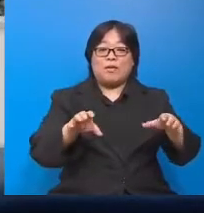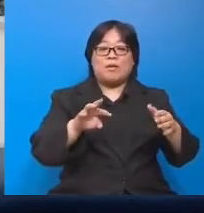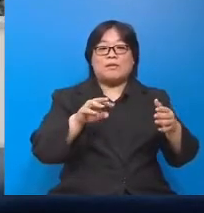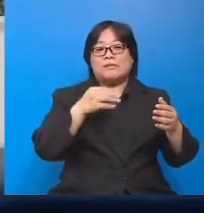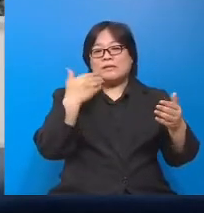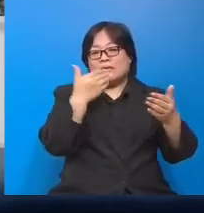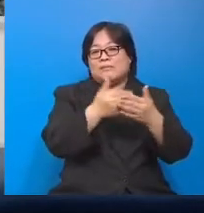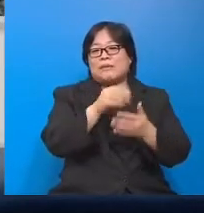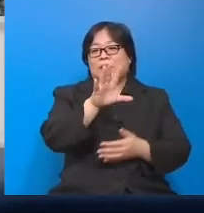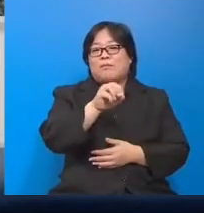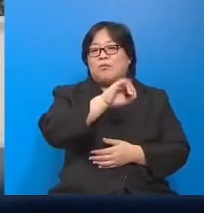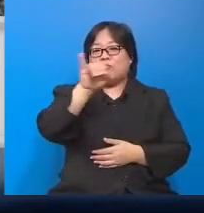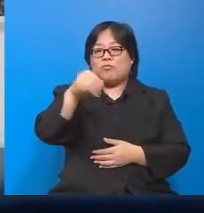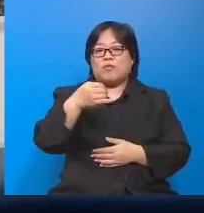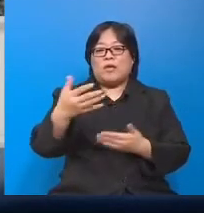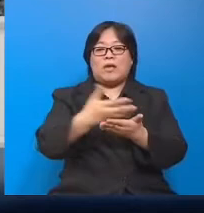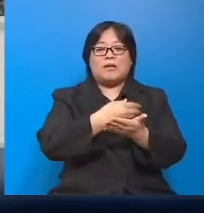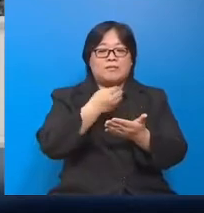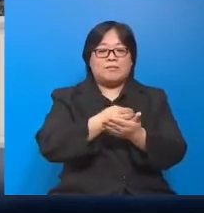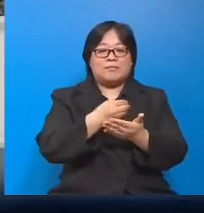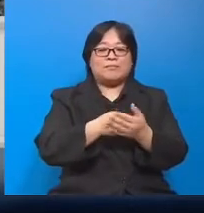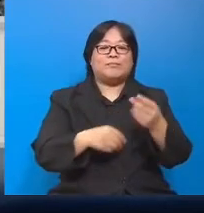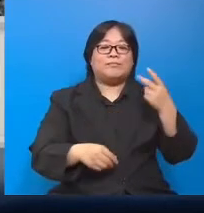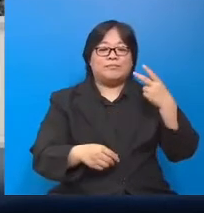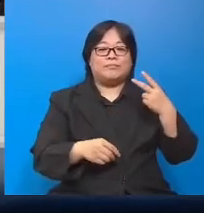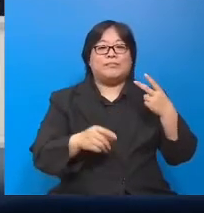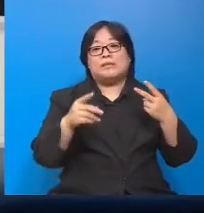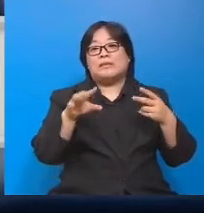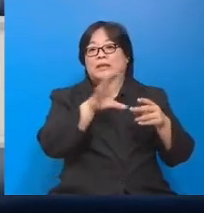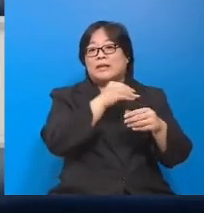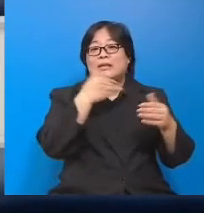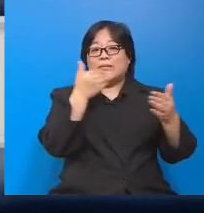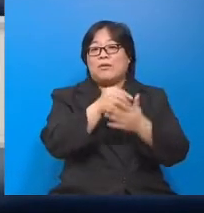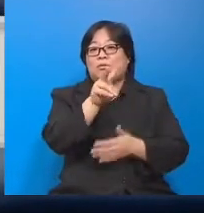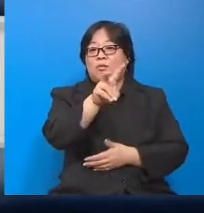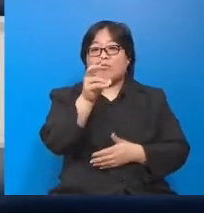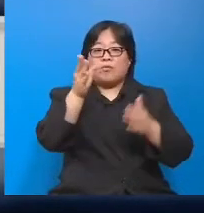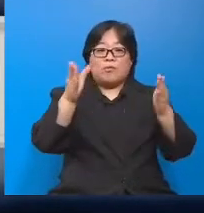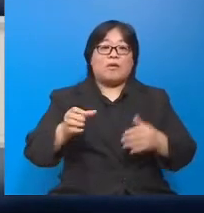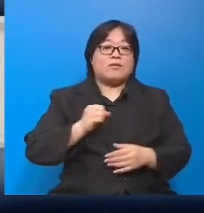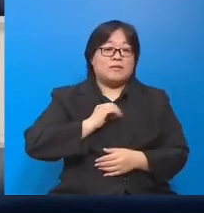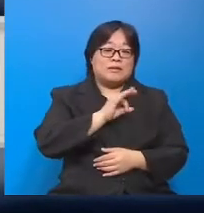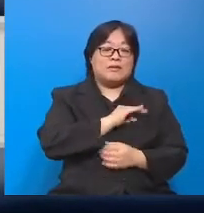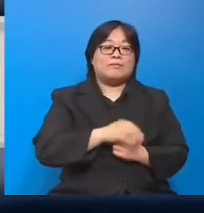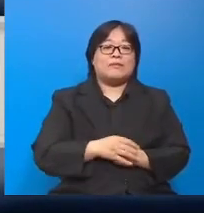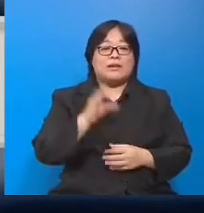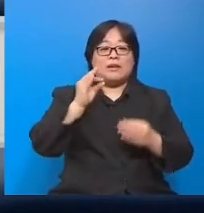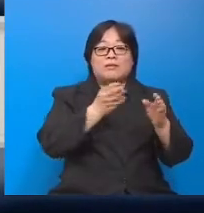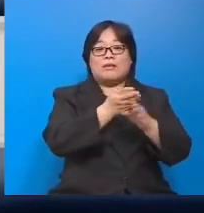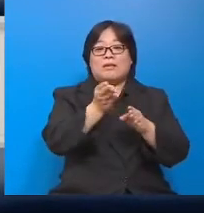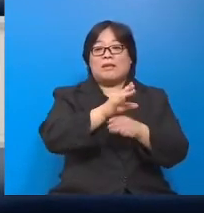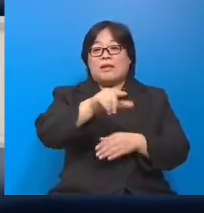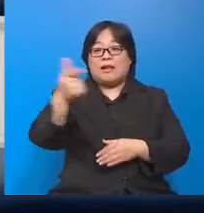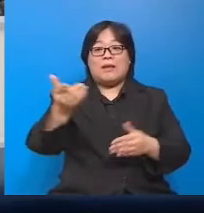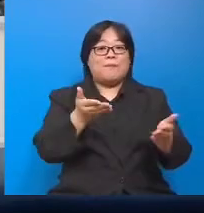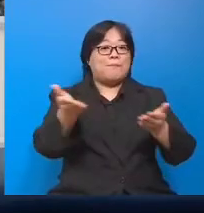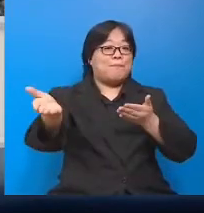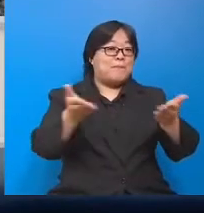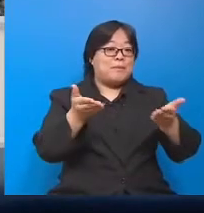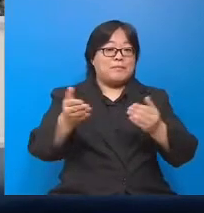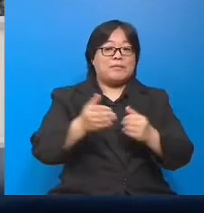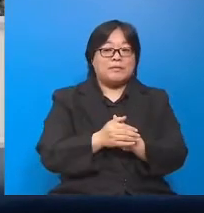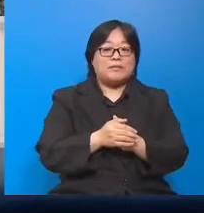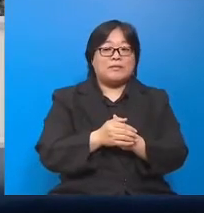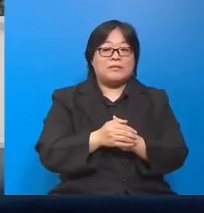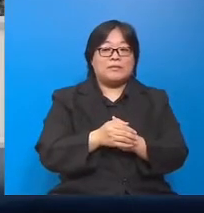50juta pendapatnya dan hingga 200 orang pekerjanya kalau sektor-sektor lain penghematan dan